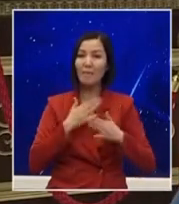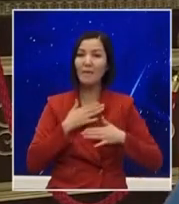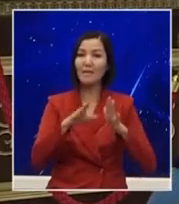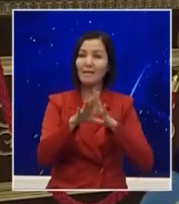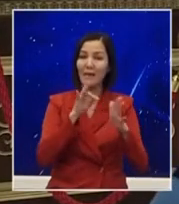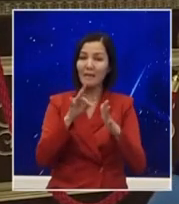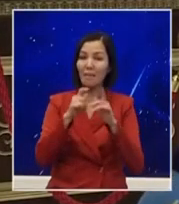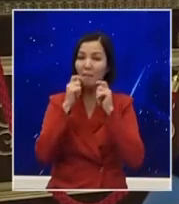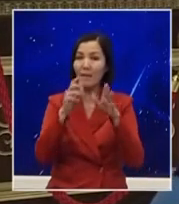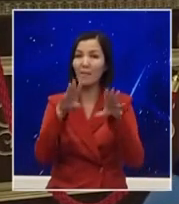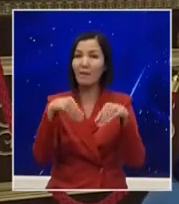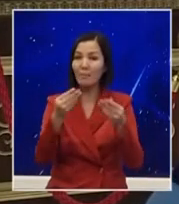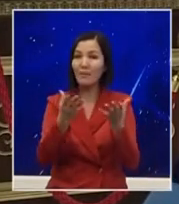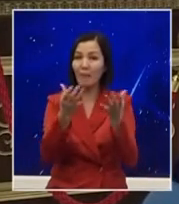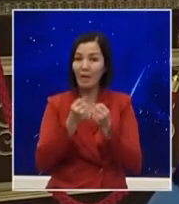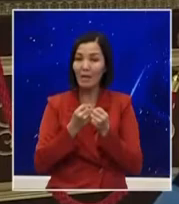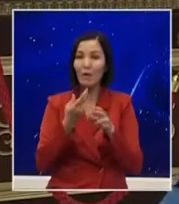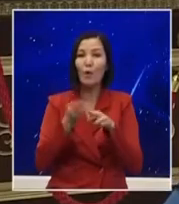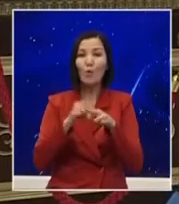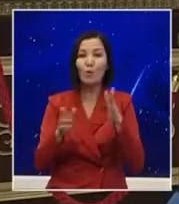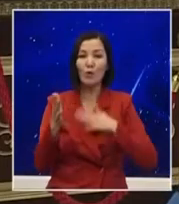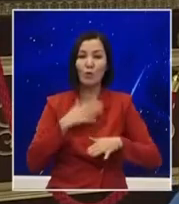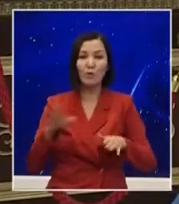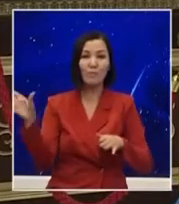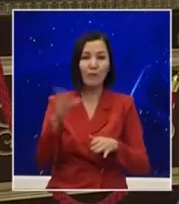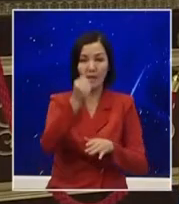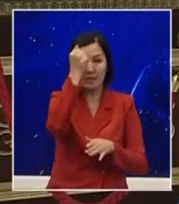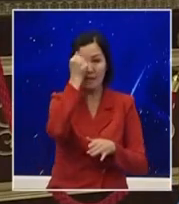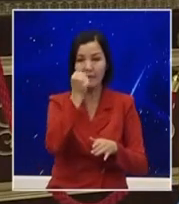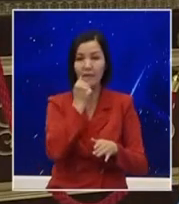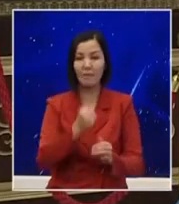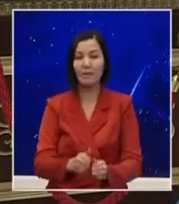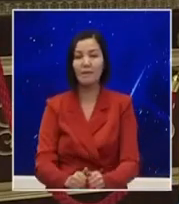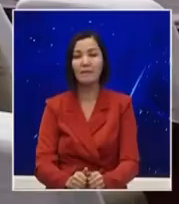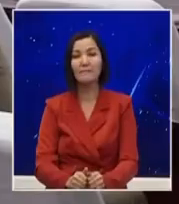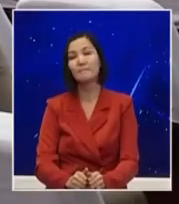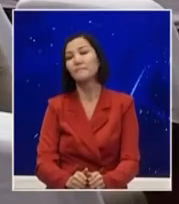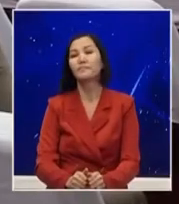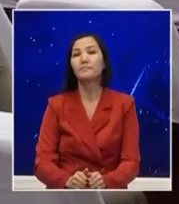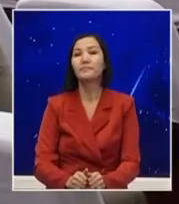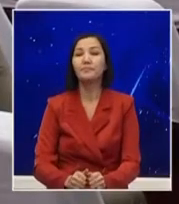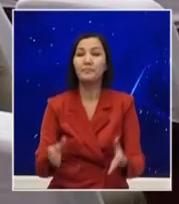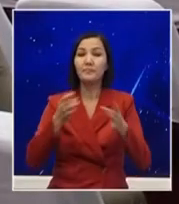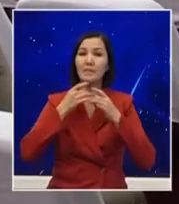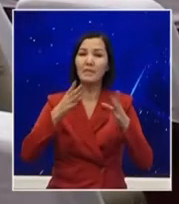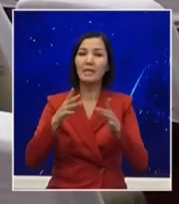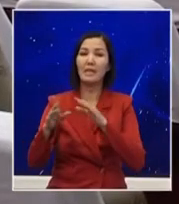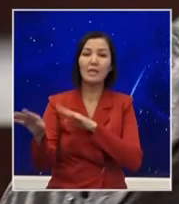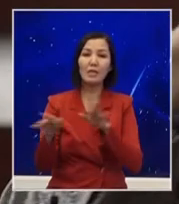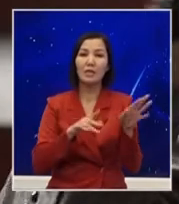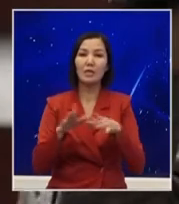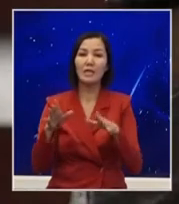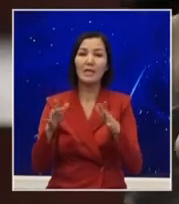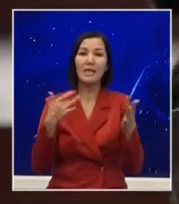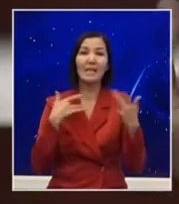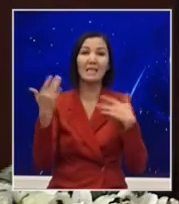осындай марапатқа ие болғаныма барлықтарыңызға рахмет айтқым келеді. Салтанатты жиын соңы мерекелік